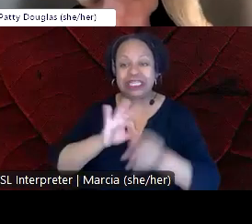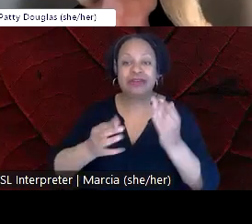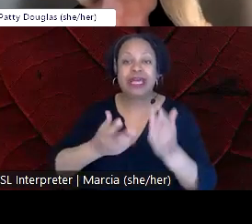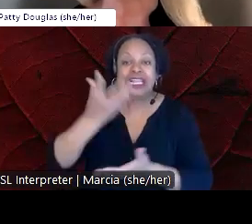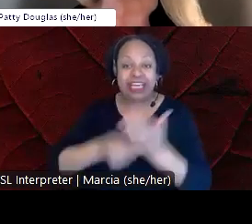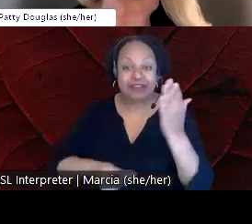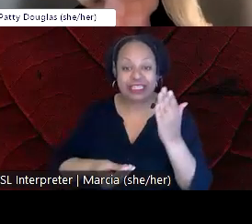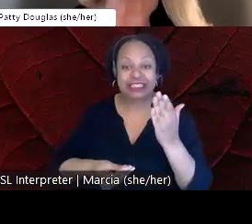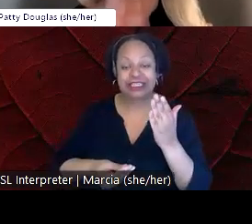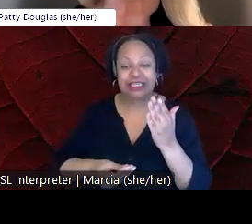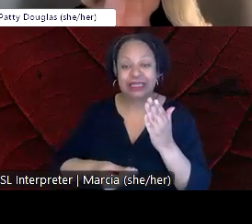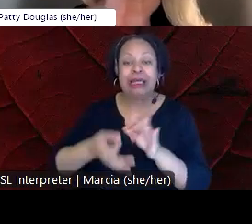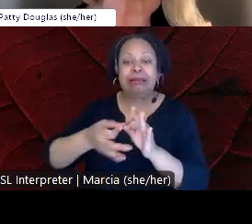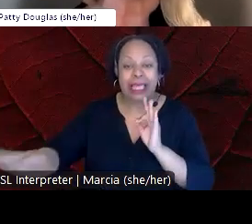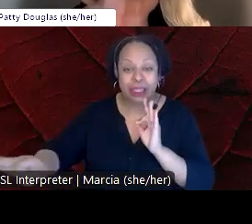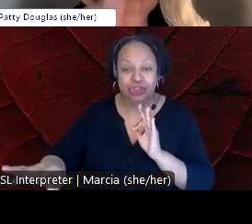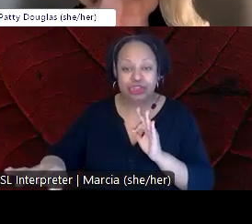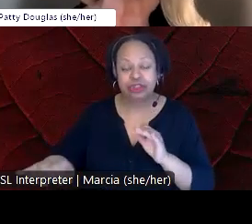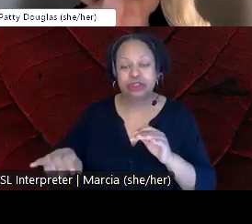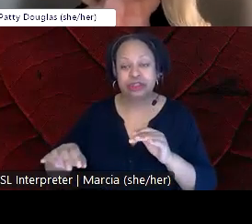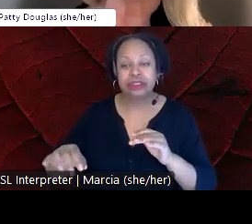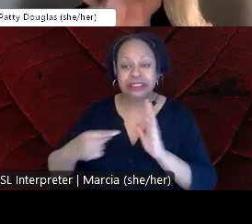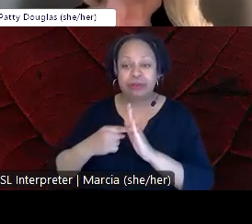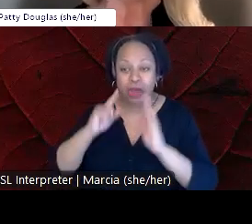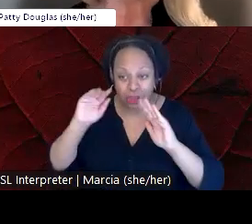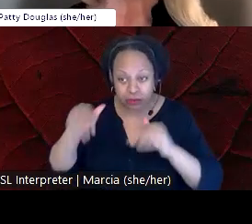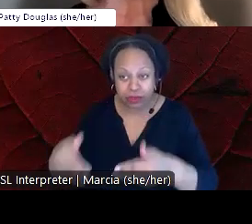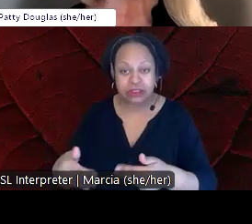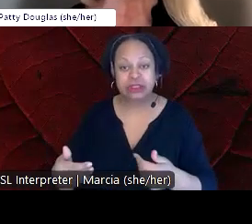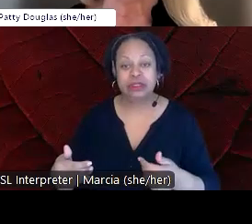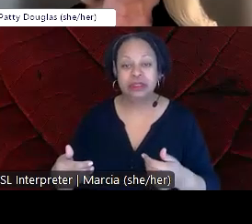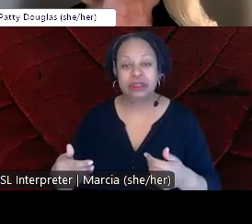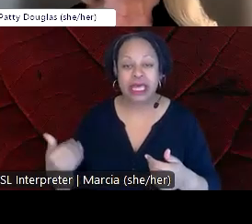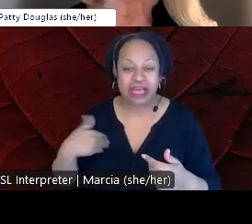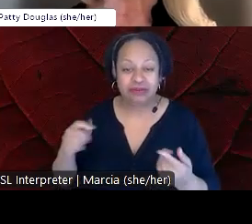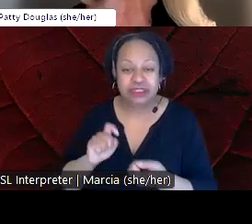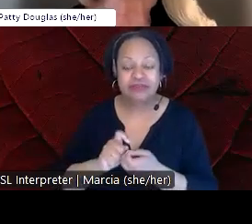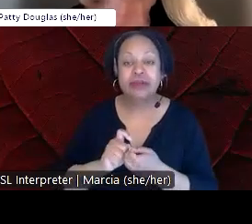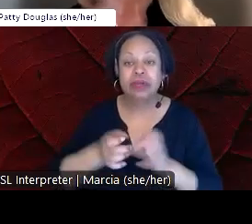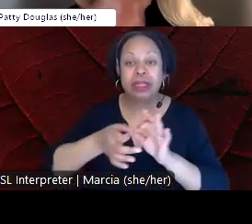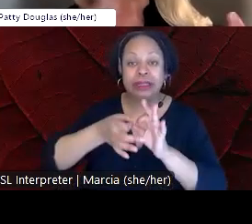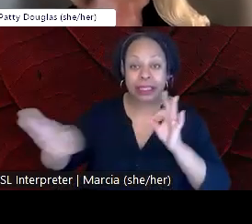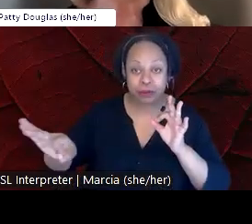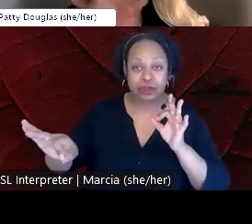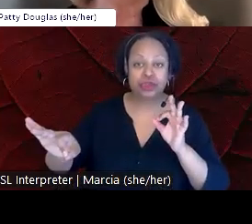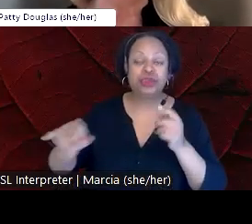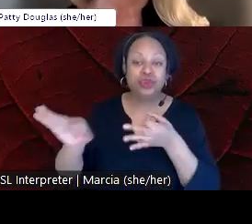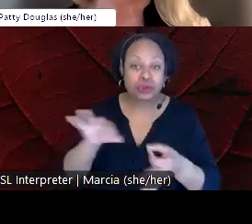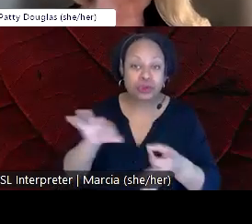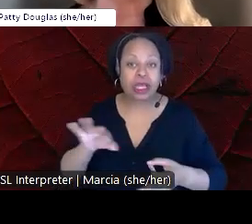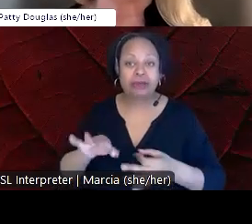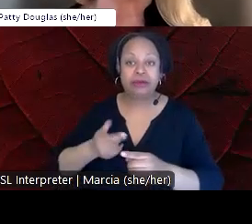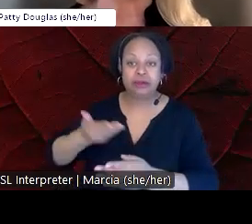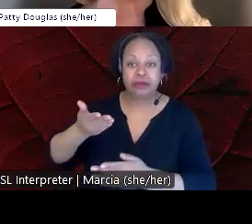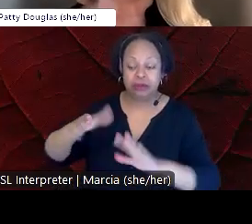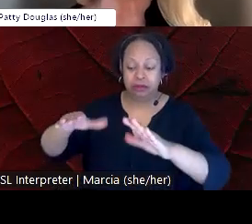parler d'autisme. Ils ont créé un mot, Tonga Wakitagawa, c'est-à-dire une phrase qui permet de